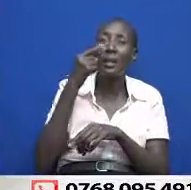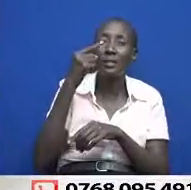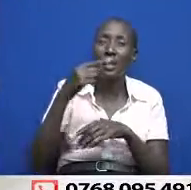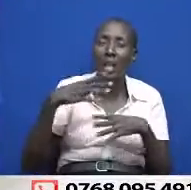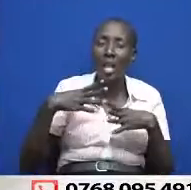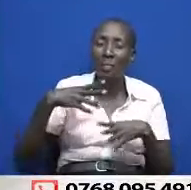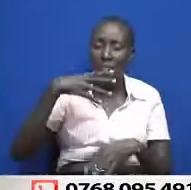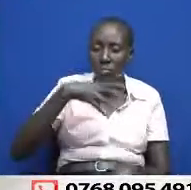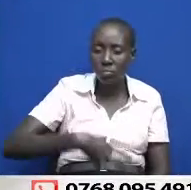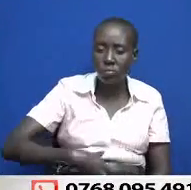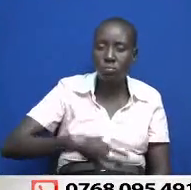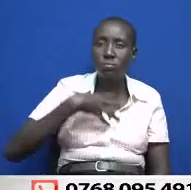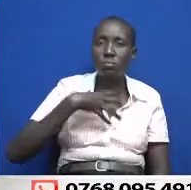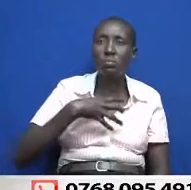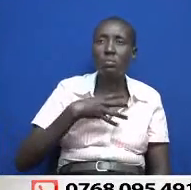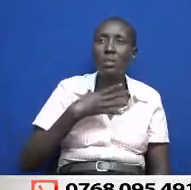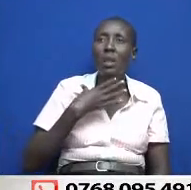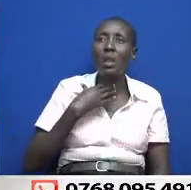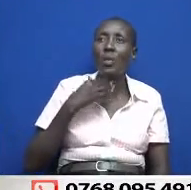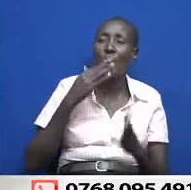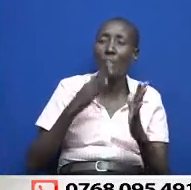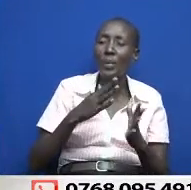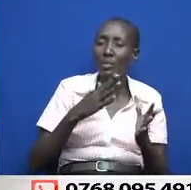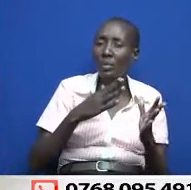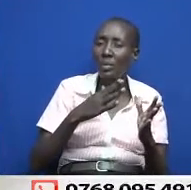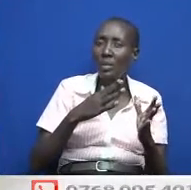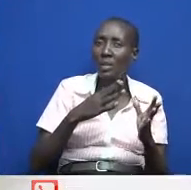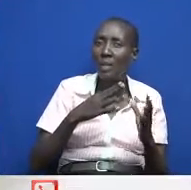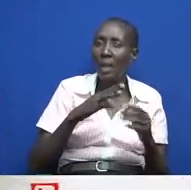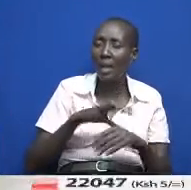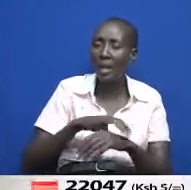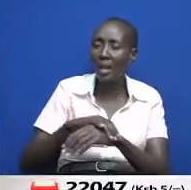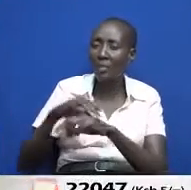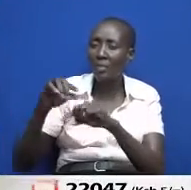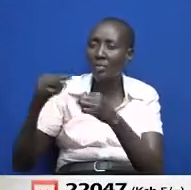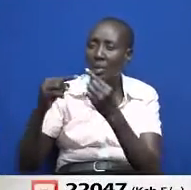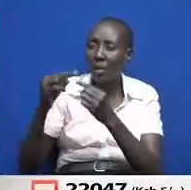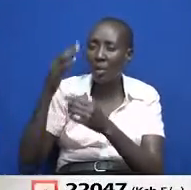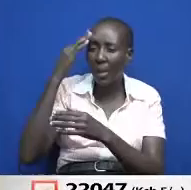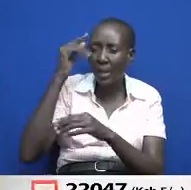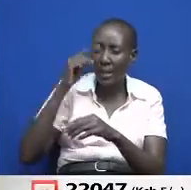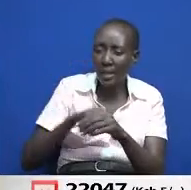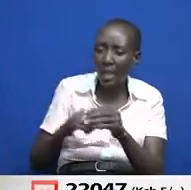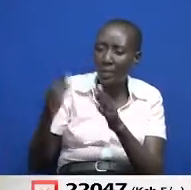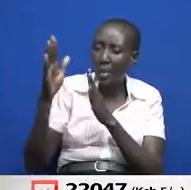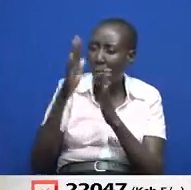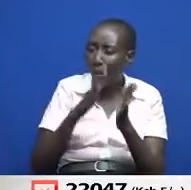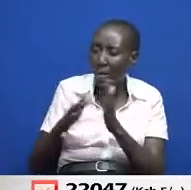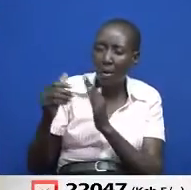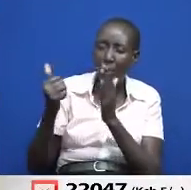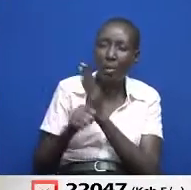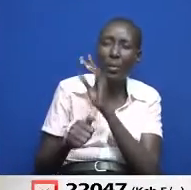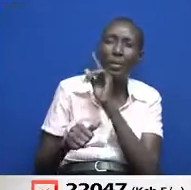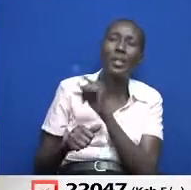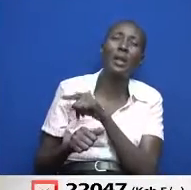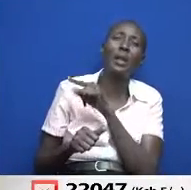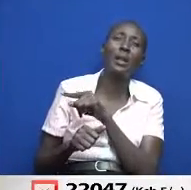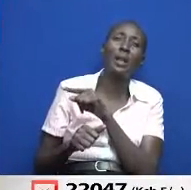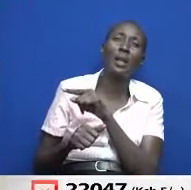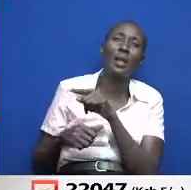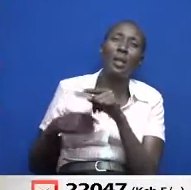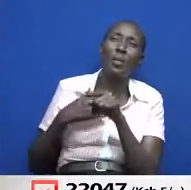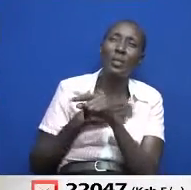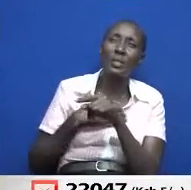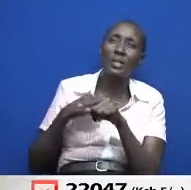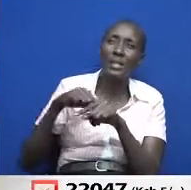wa eneo hilo. Sitaki mtu anipeleke kwa vita kwa sababu nikipanga kitaumana. Mimi sitaki mtu anipeleke kwa vita kwa sababu nilifungwa.